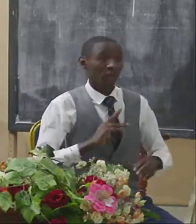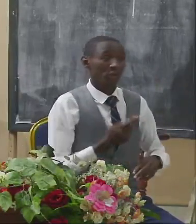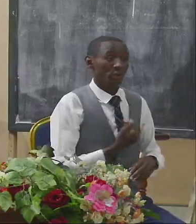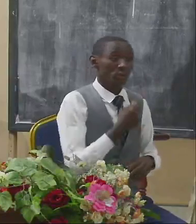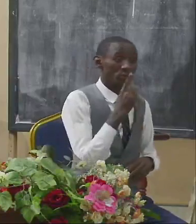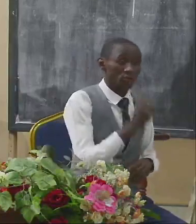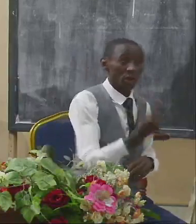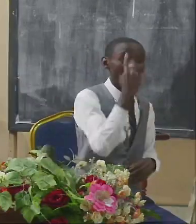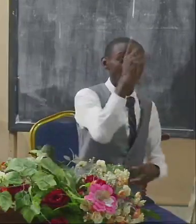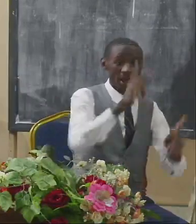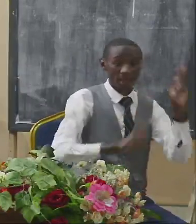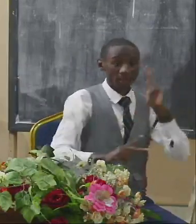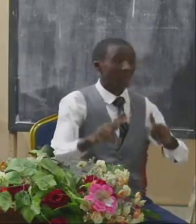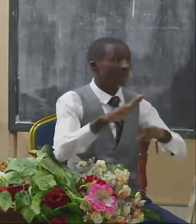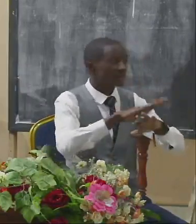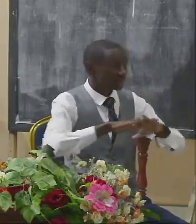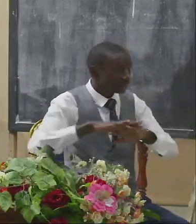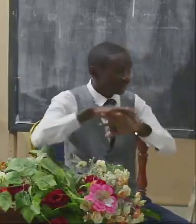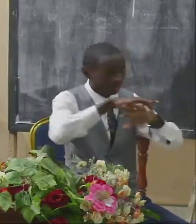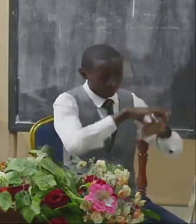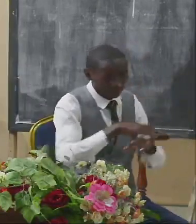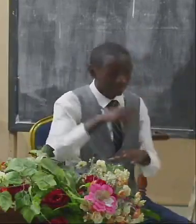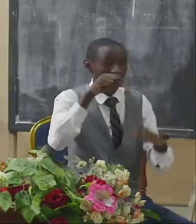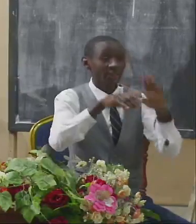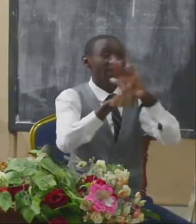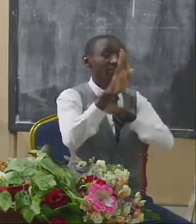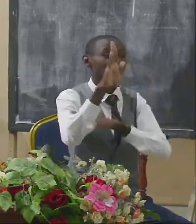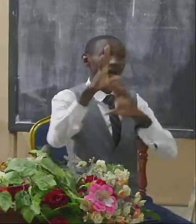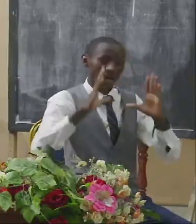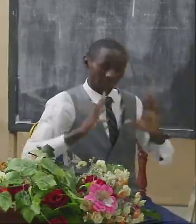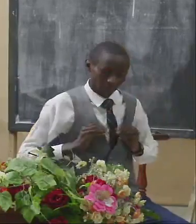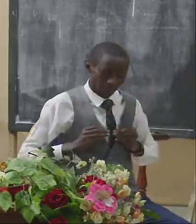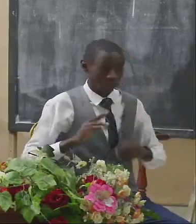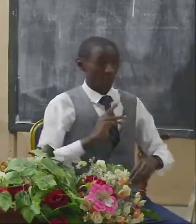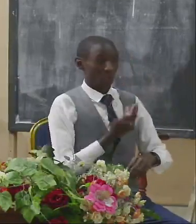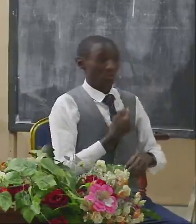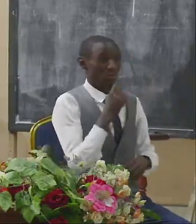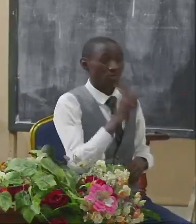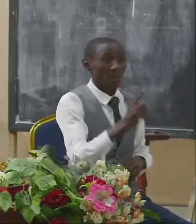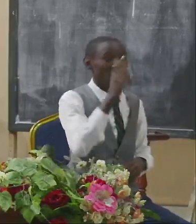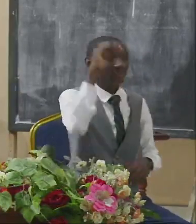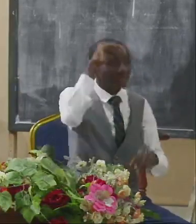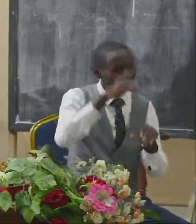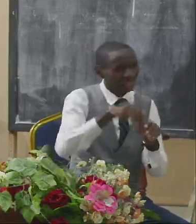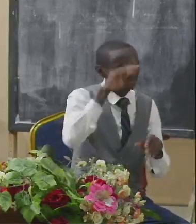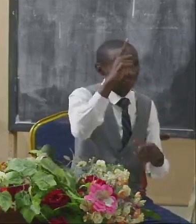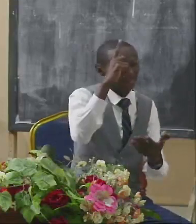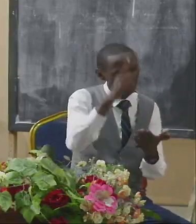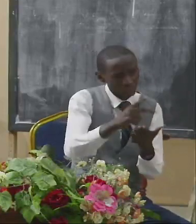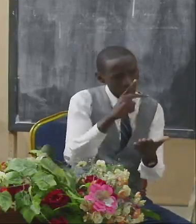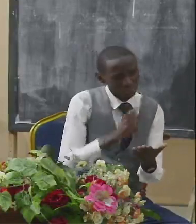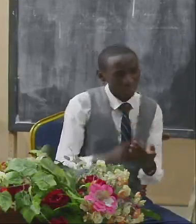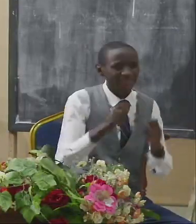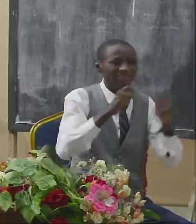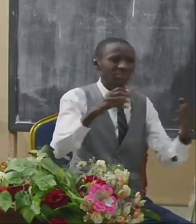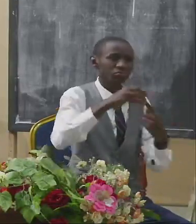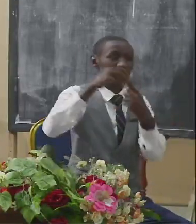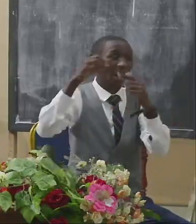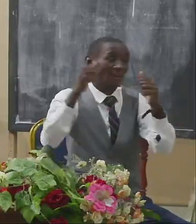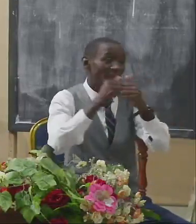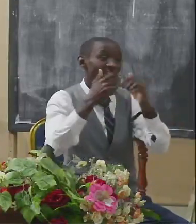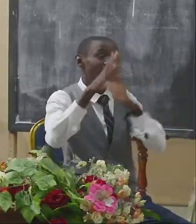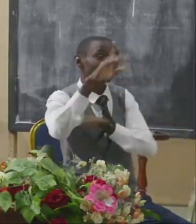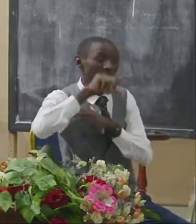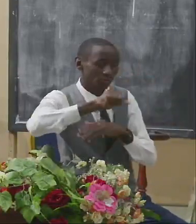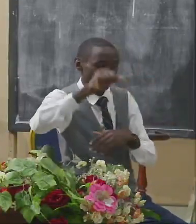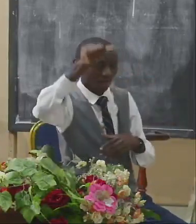sommes un peuple sisi, sur la terre. Ni watu duniani ambao Mungu anakubali. Nous sommes un plan spécial. Sisi tuko katika mpango wa kipekee pamoja